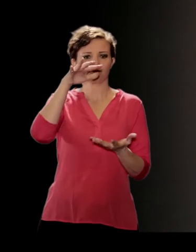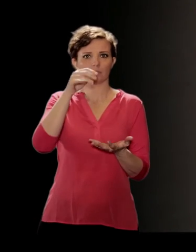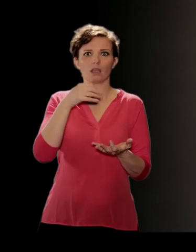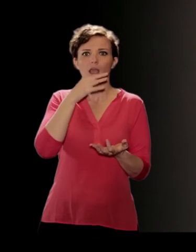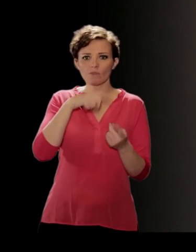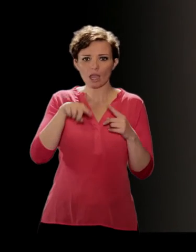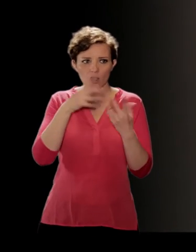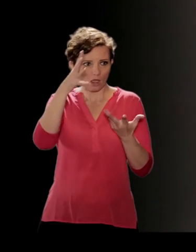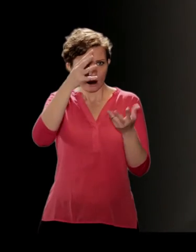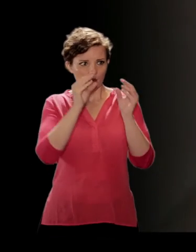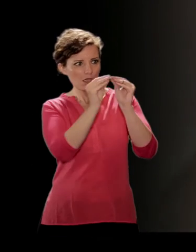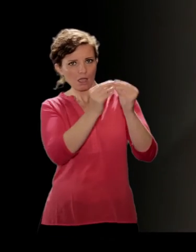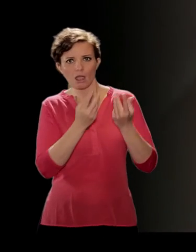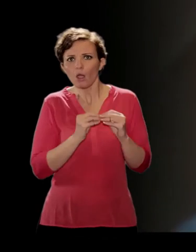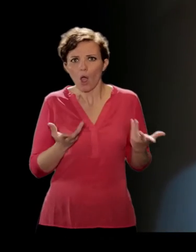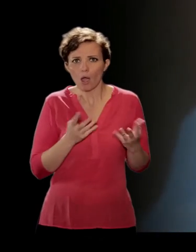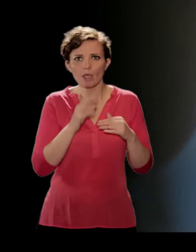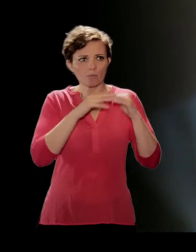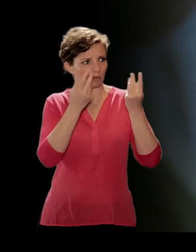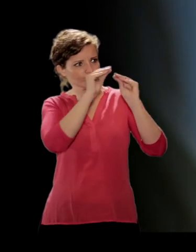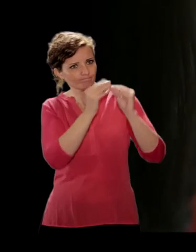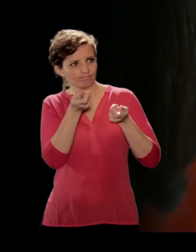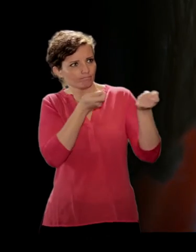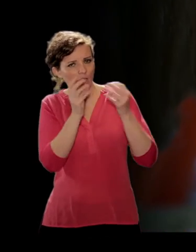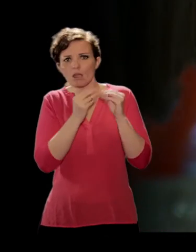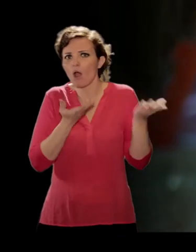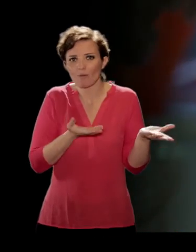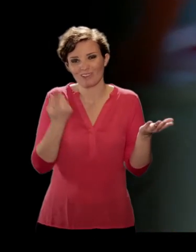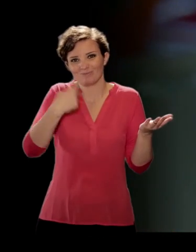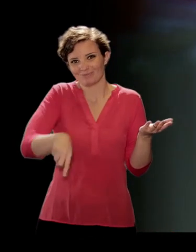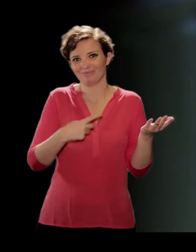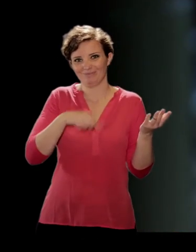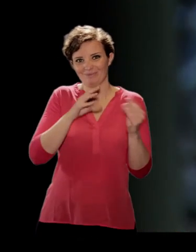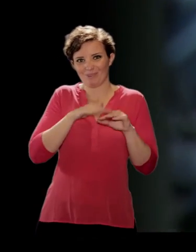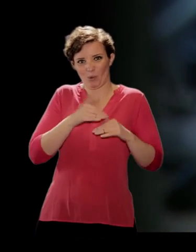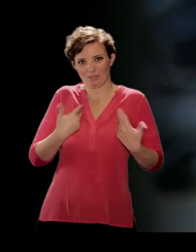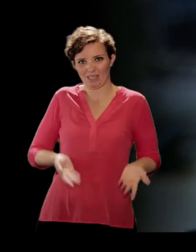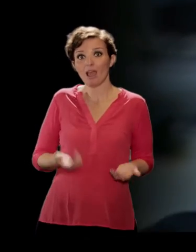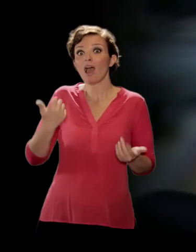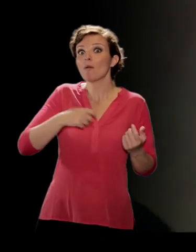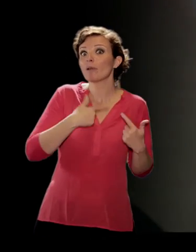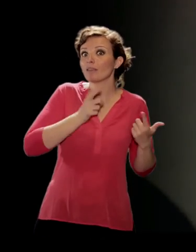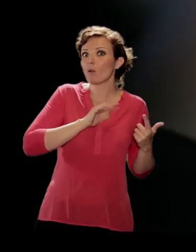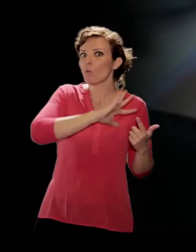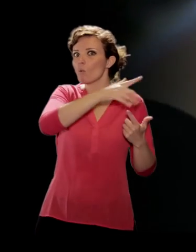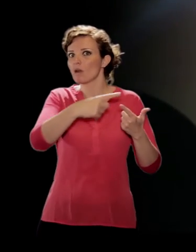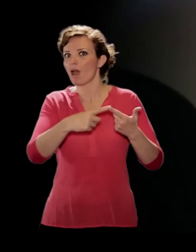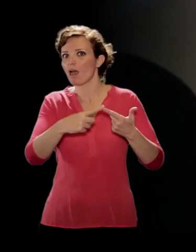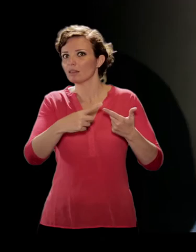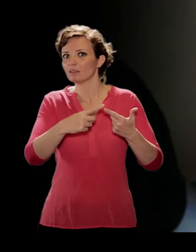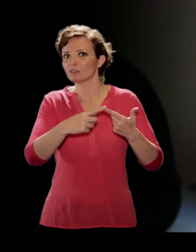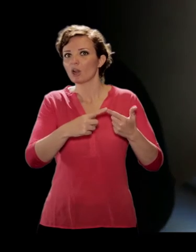li stocchiamo e dall'altra come li manipoliamo. E questo ci porta a un altro dei pilastri fondamentali.